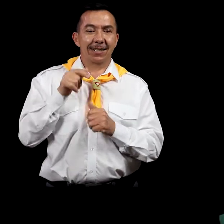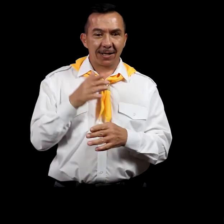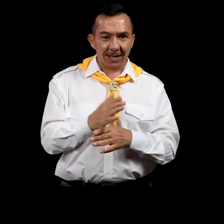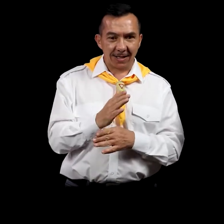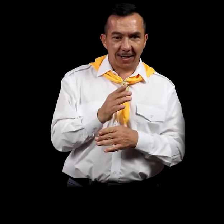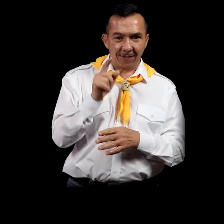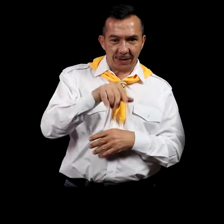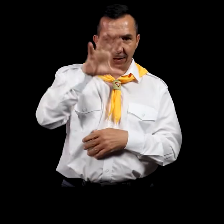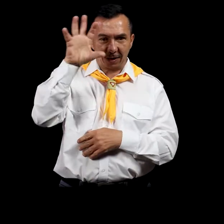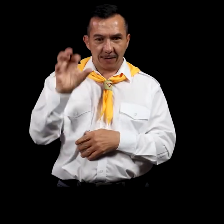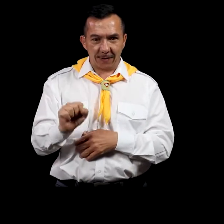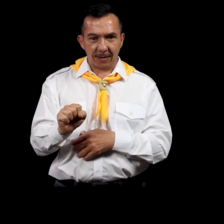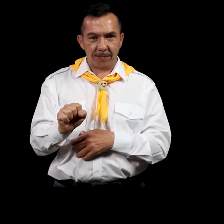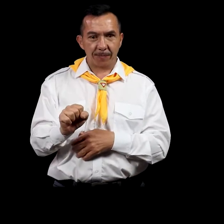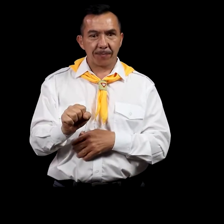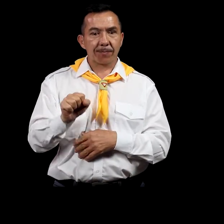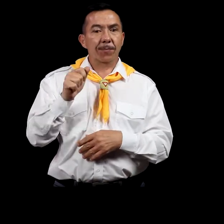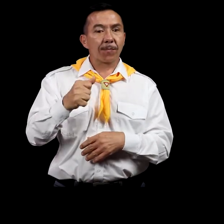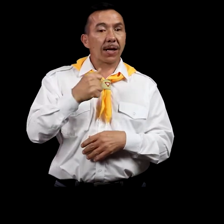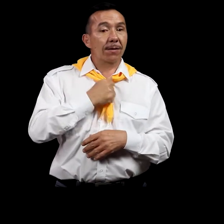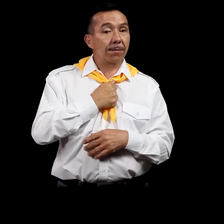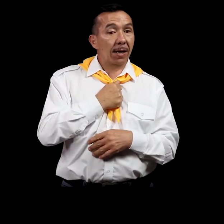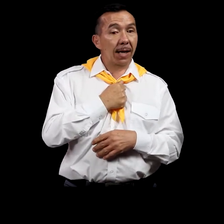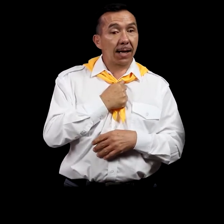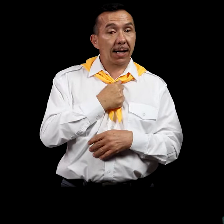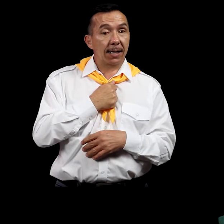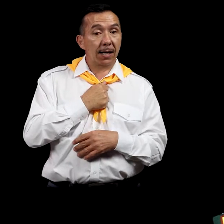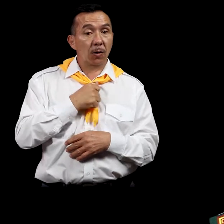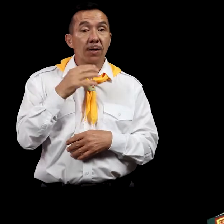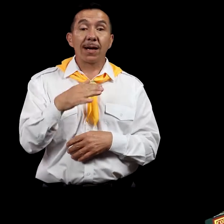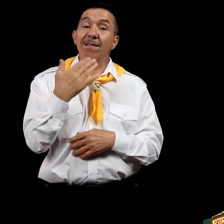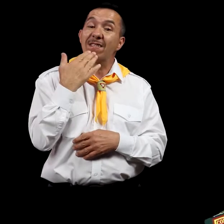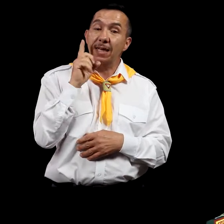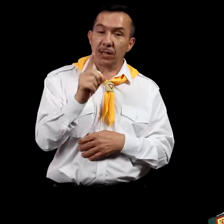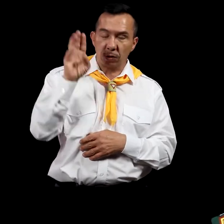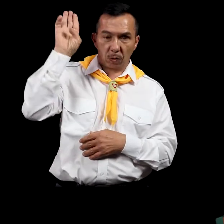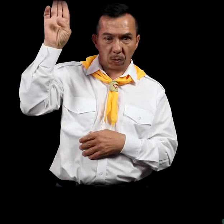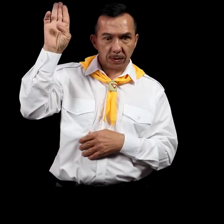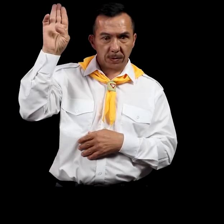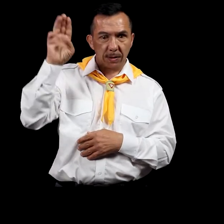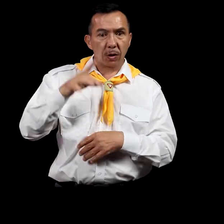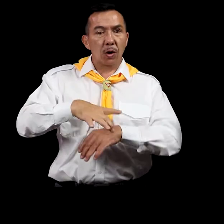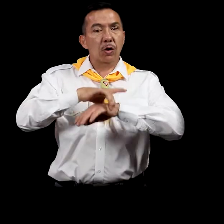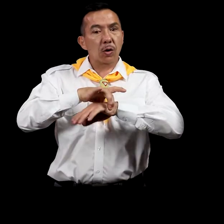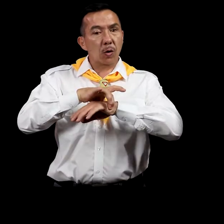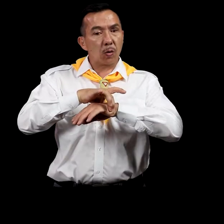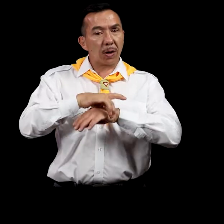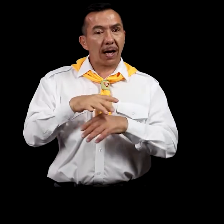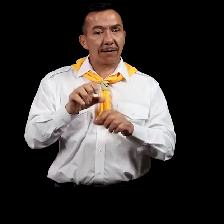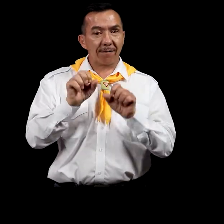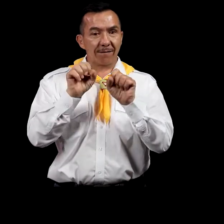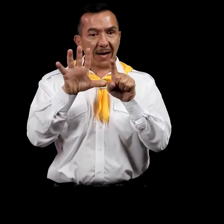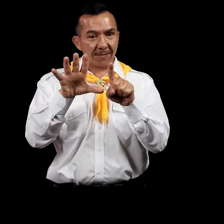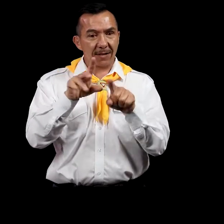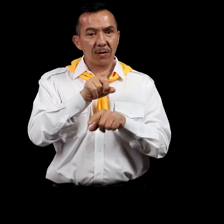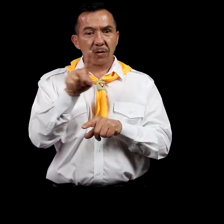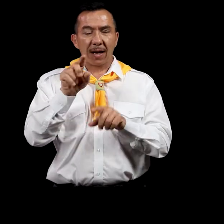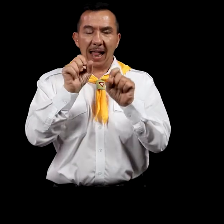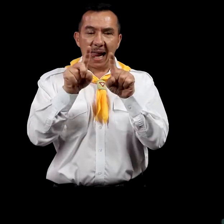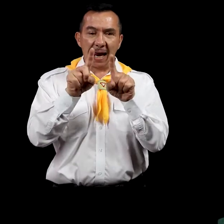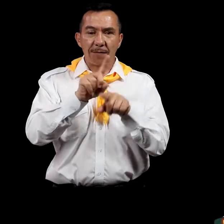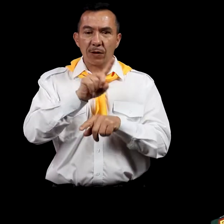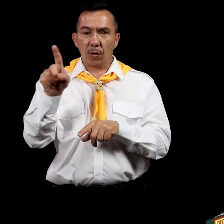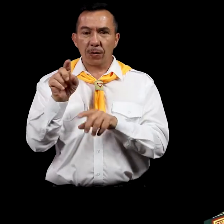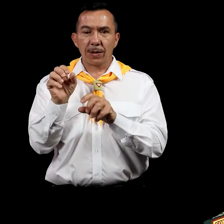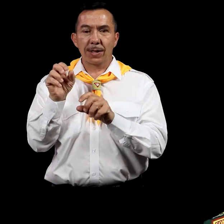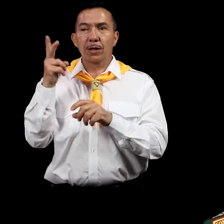Adventistes Kerk in Suid-Afrika. My tema van Wie is God? Lukas 15 vers 11